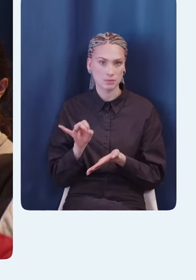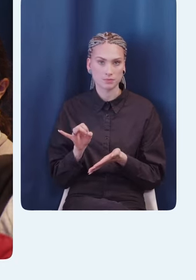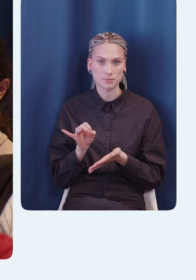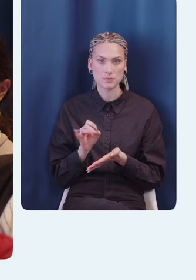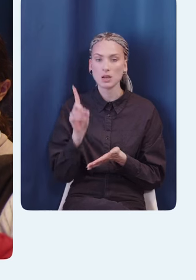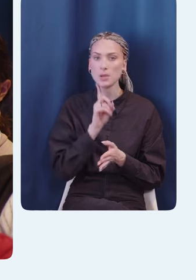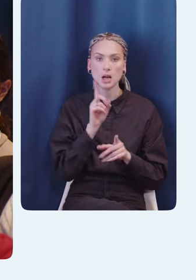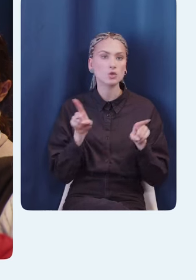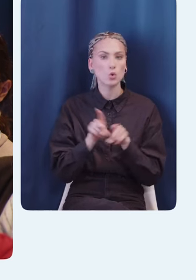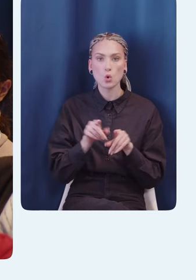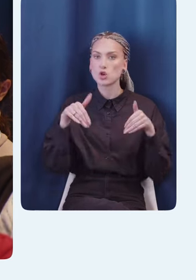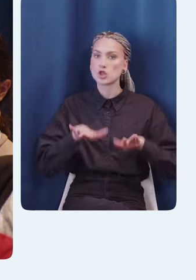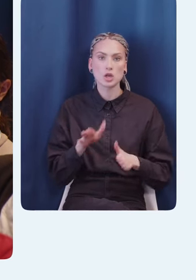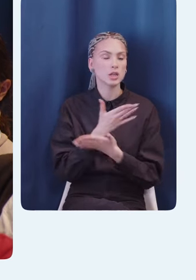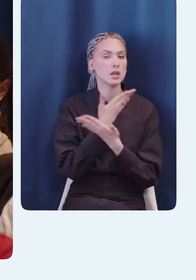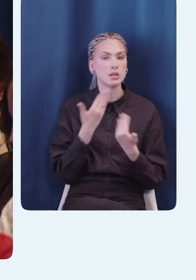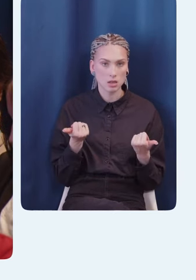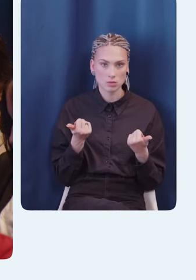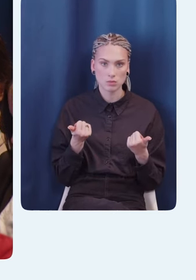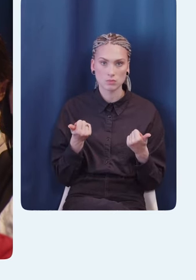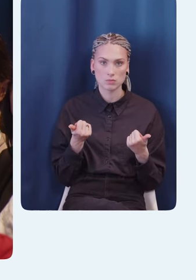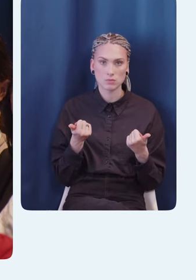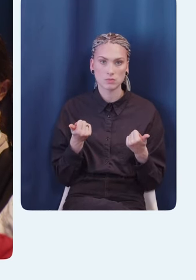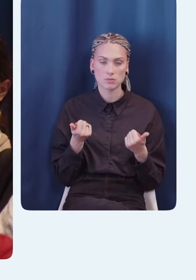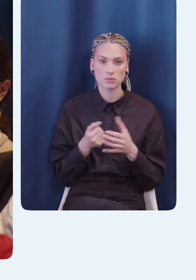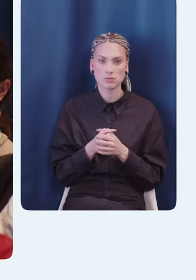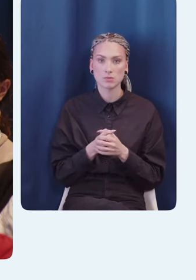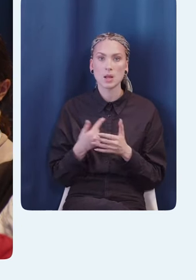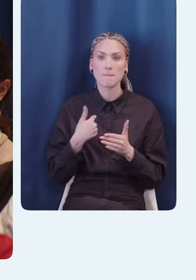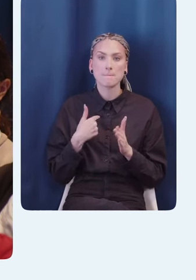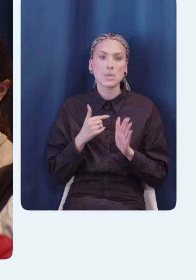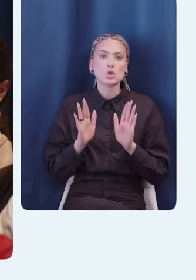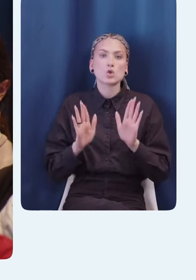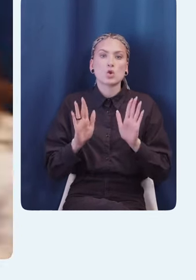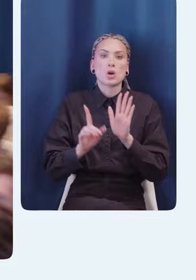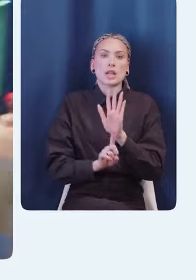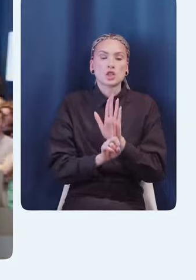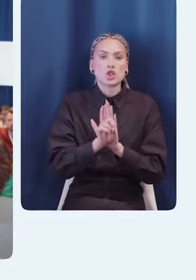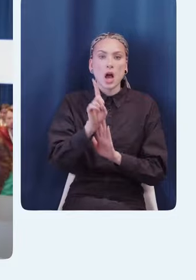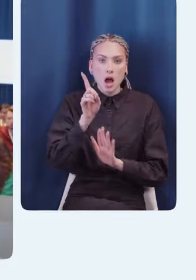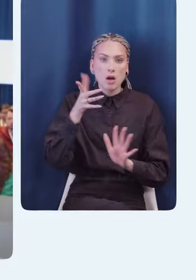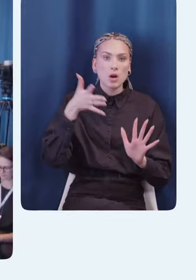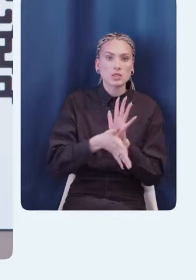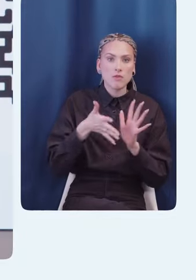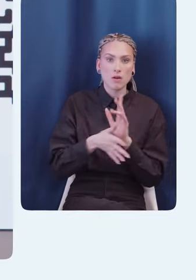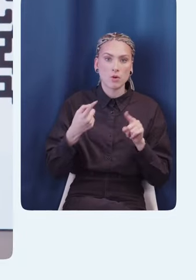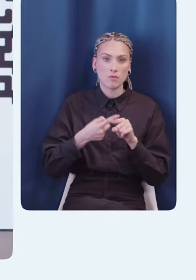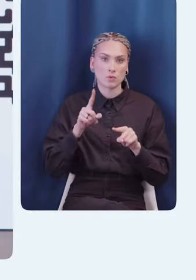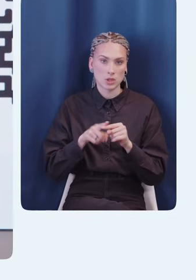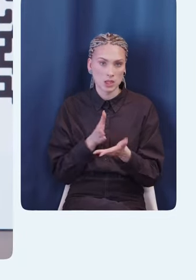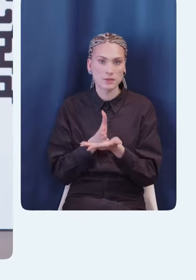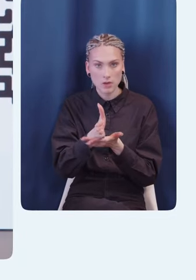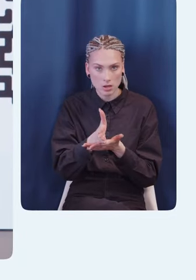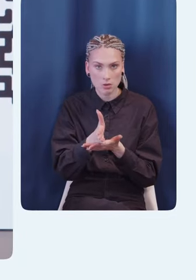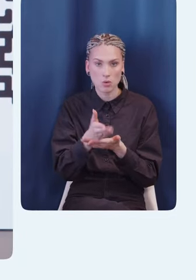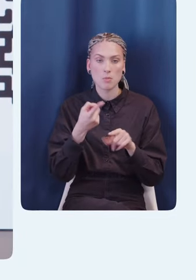Пока таких решений нету. Вот мы только вот начинаем, скажем так, осваивать эту сферу.